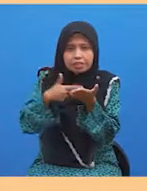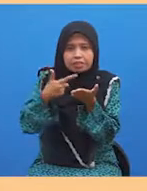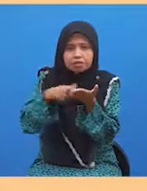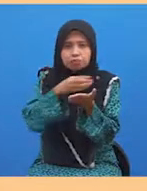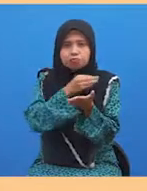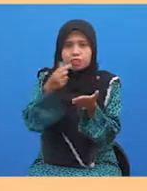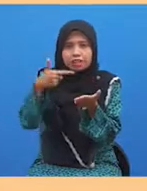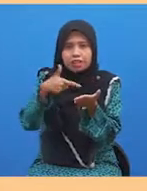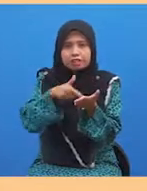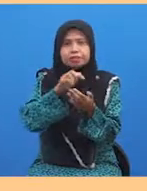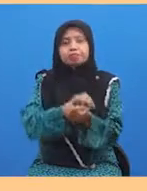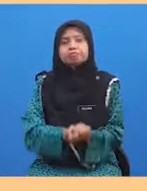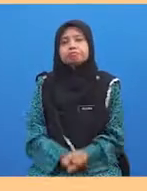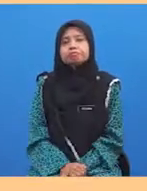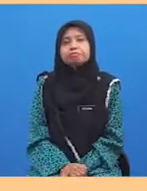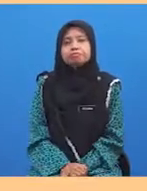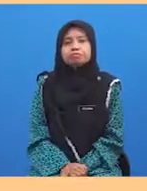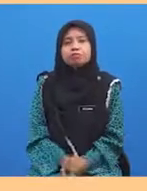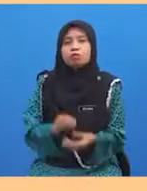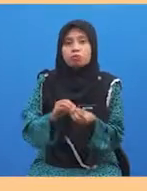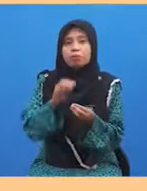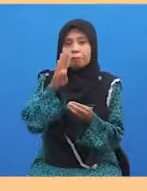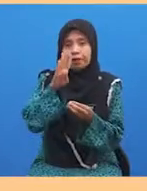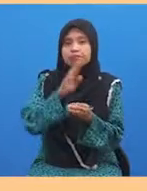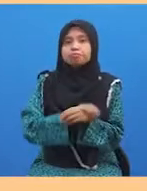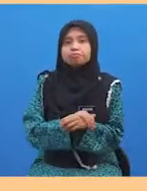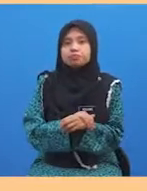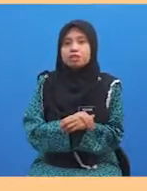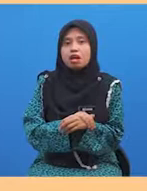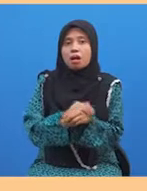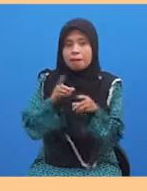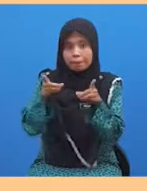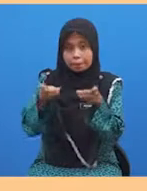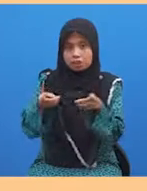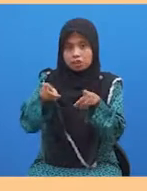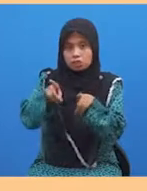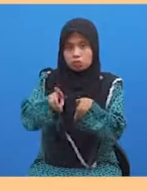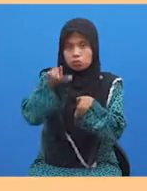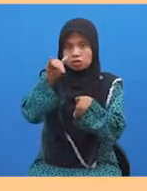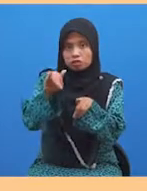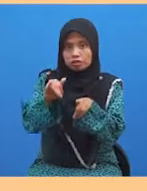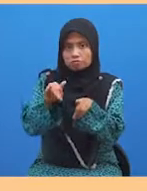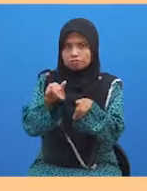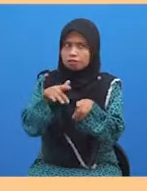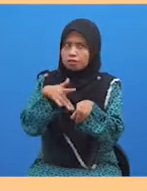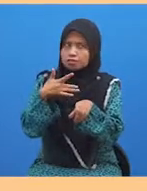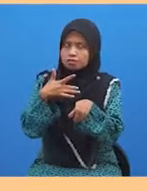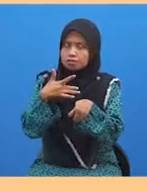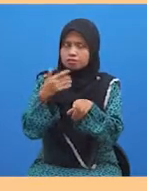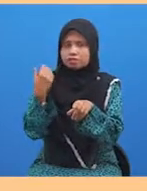novel tersebut. Dan yang keempat, peristiwa yang dianggap